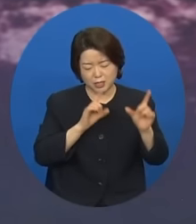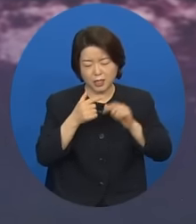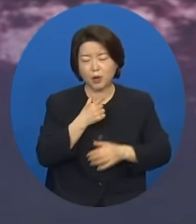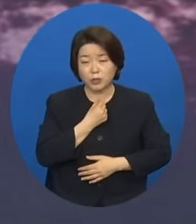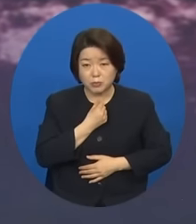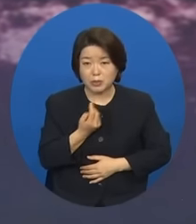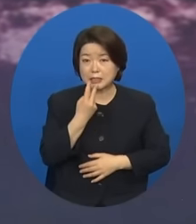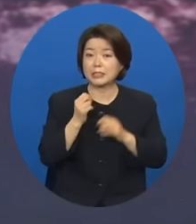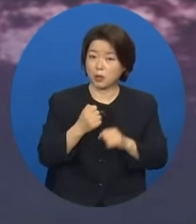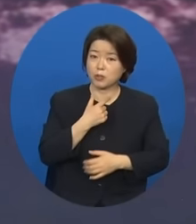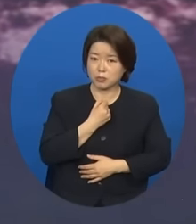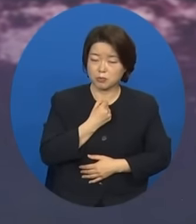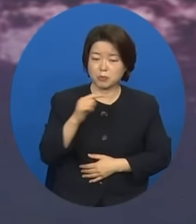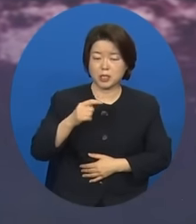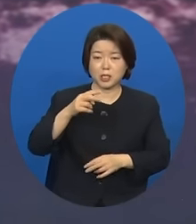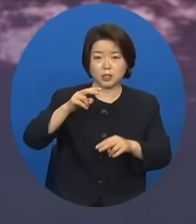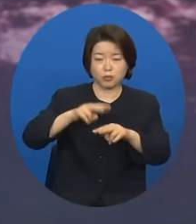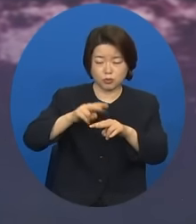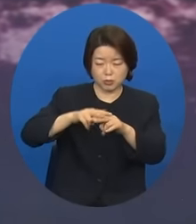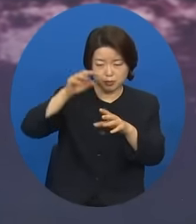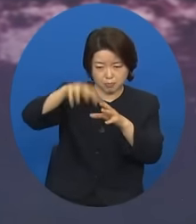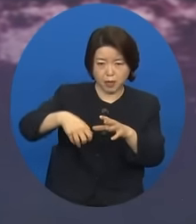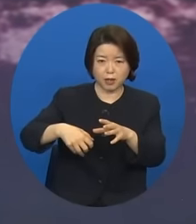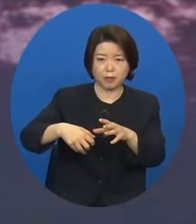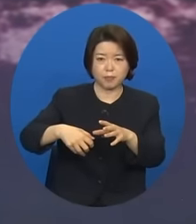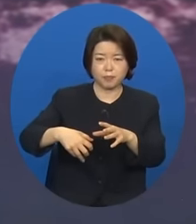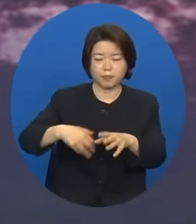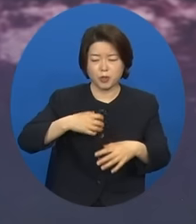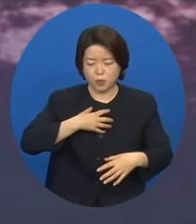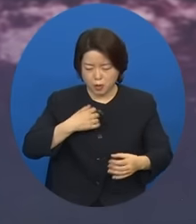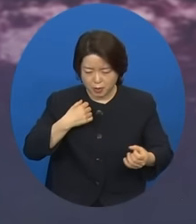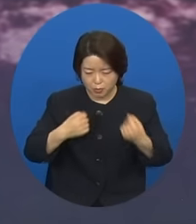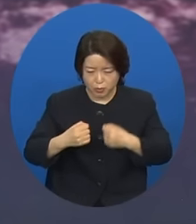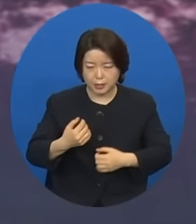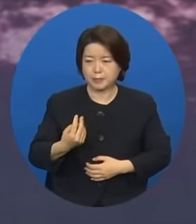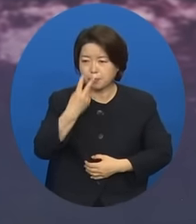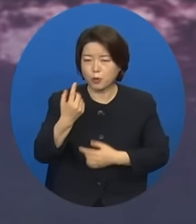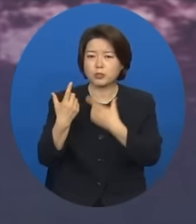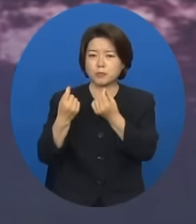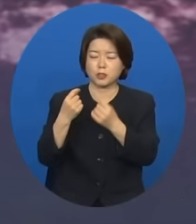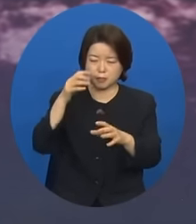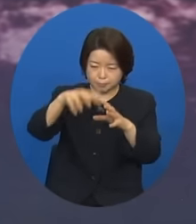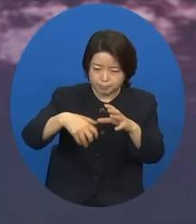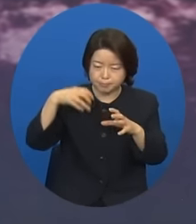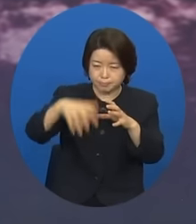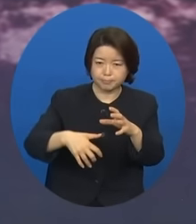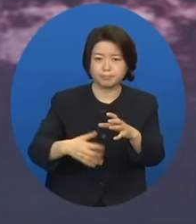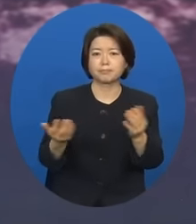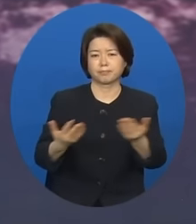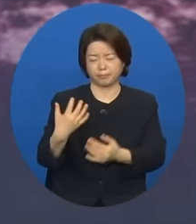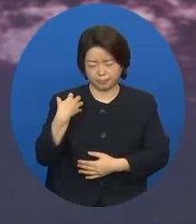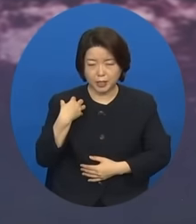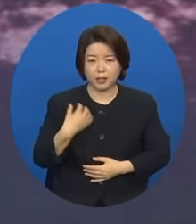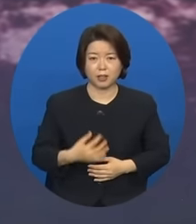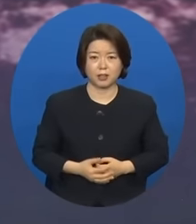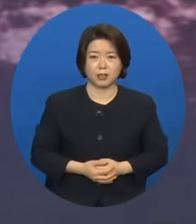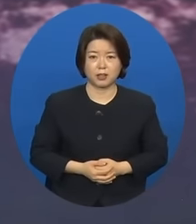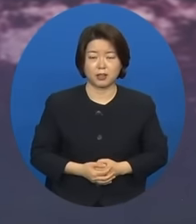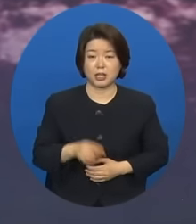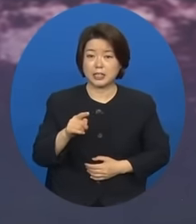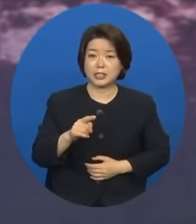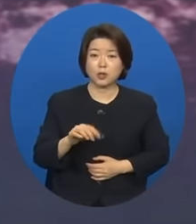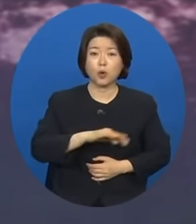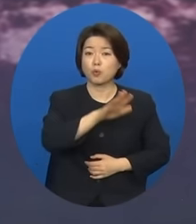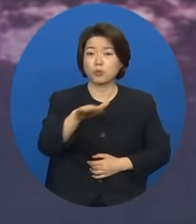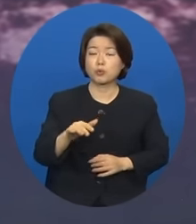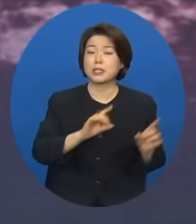싶었으면이 물을 그렇게 팠을까 목숨 걸고 판 것입니다 여러분 이것을 우리에게 이렇게 적용할 수 있어요